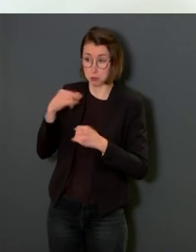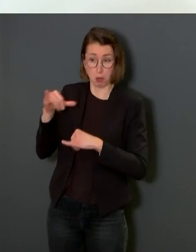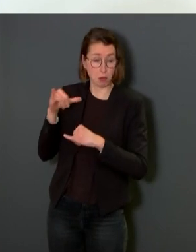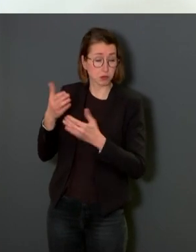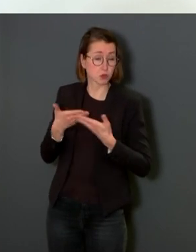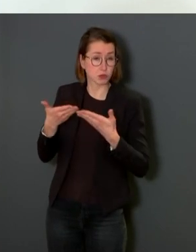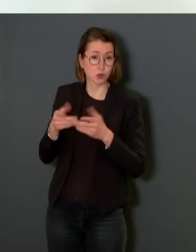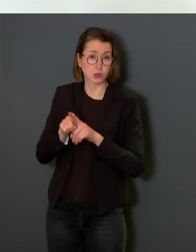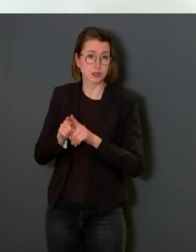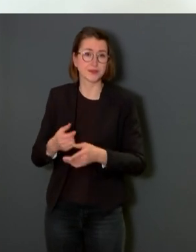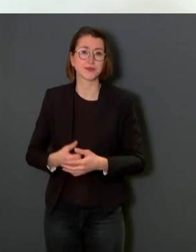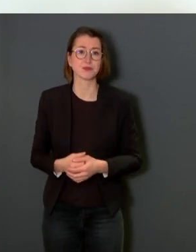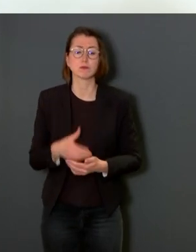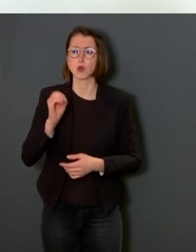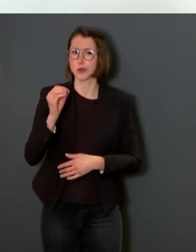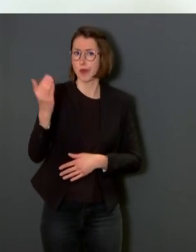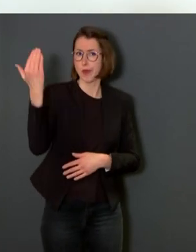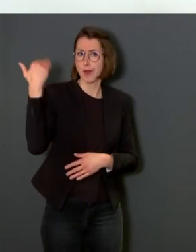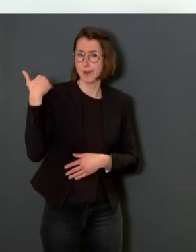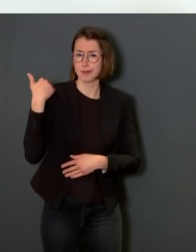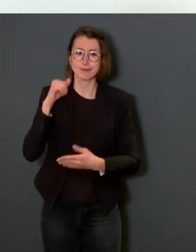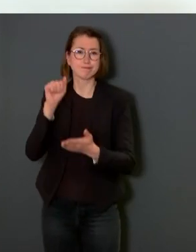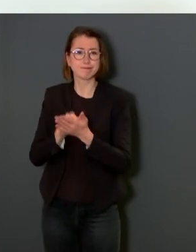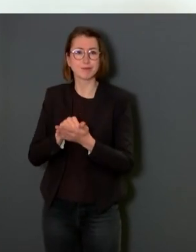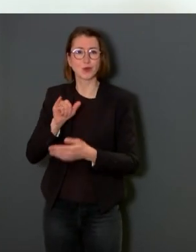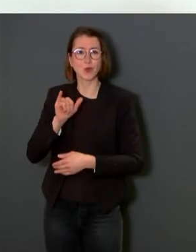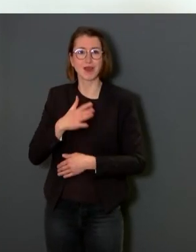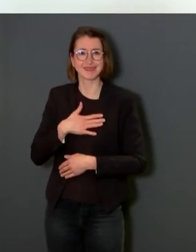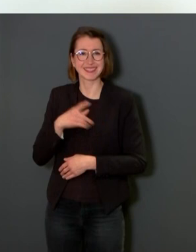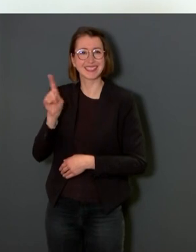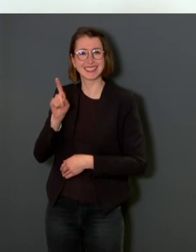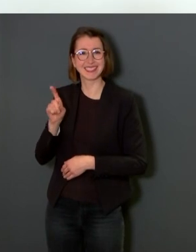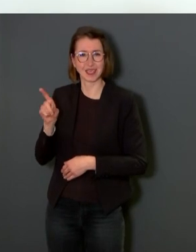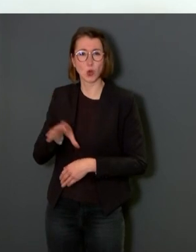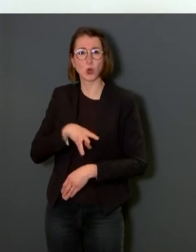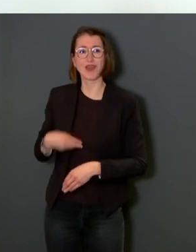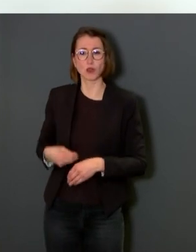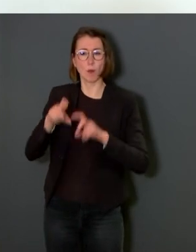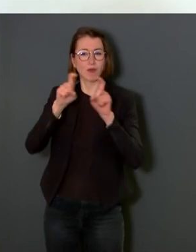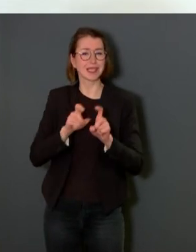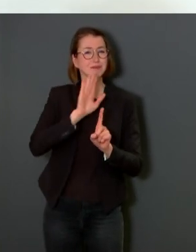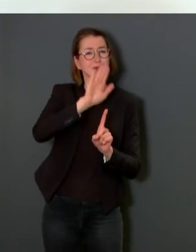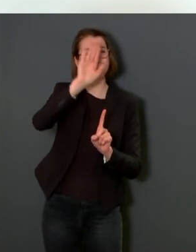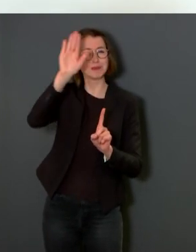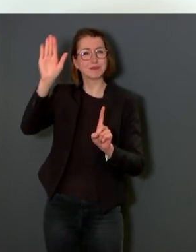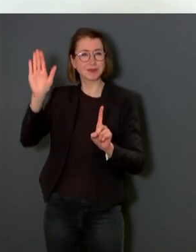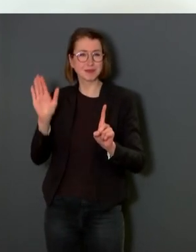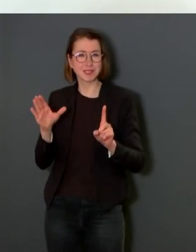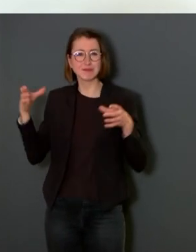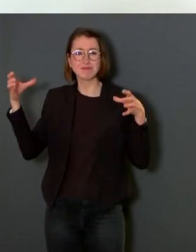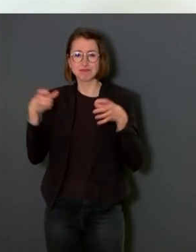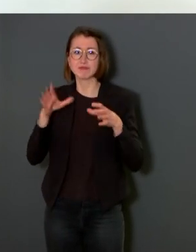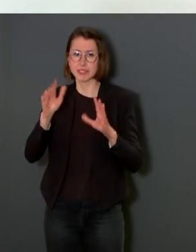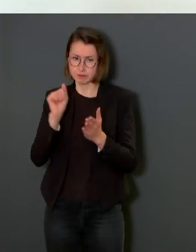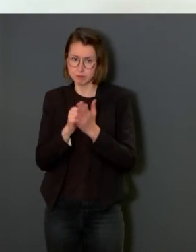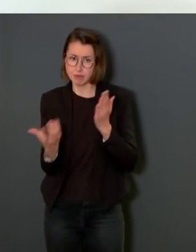avions décidé en octobre, ce sont les gouverneurs des 5 provinces qui prennent des arrêtés, et ces